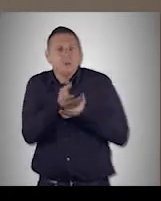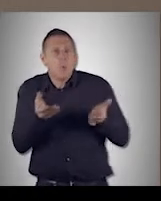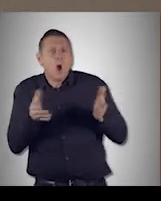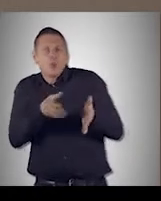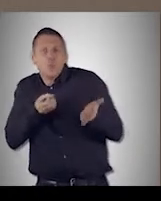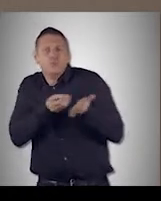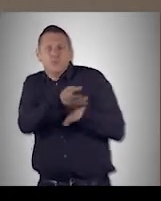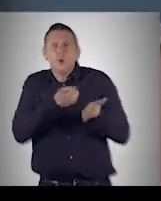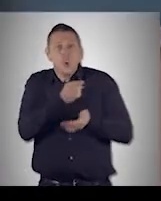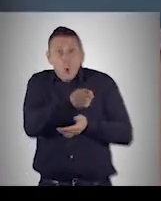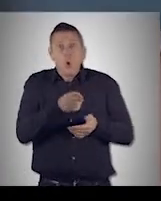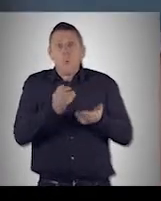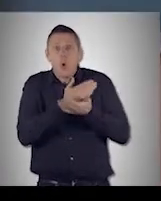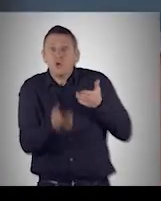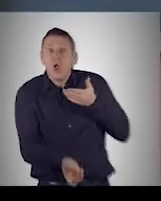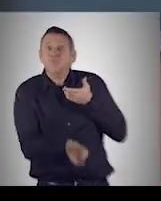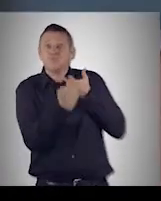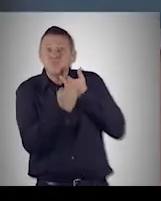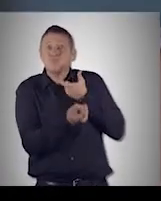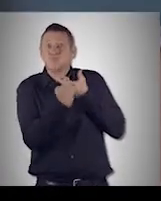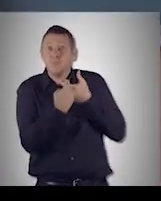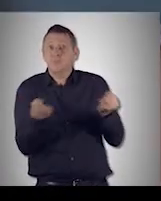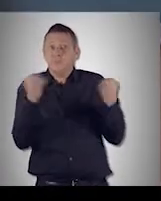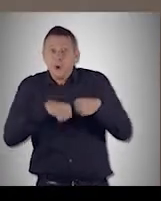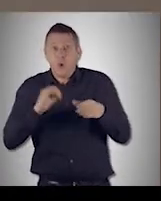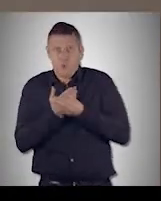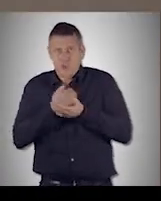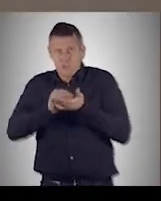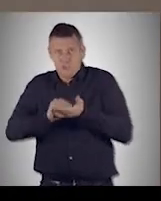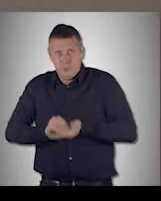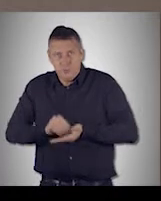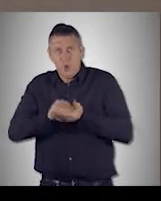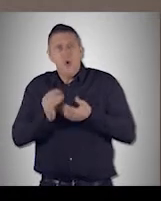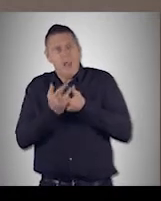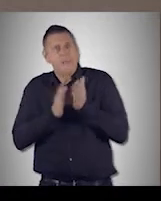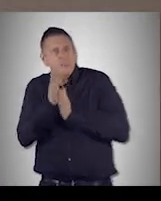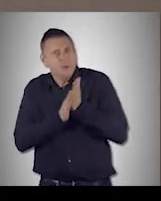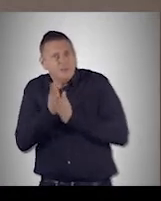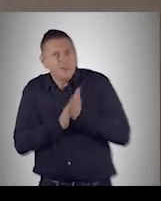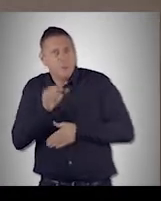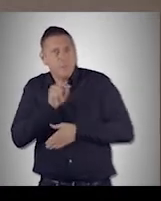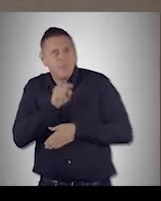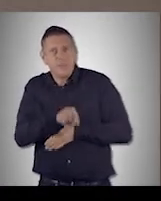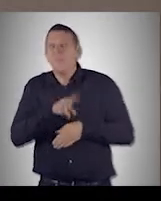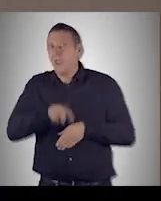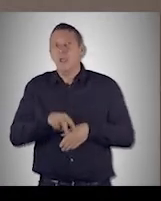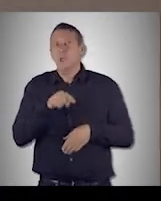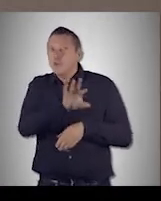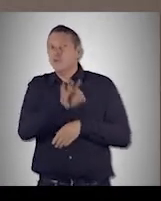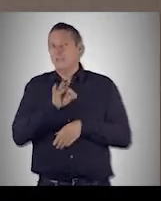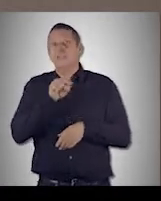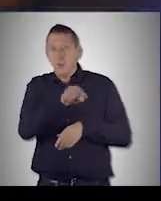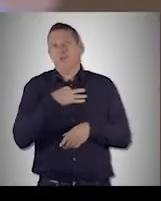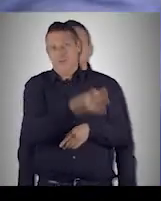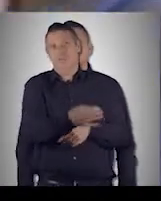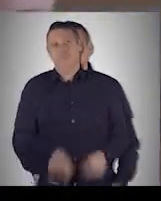ça, s'ils adhèrent au projet, nous leur demandons de construire un dossier avec notamment une lettre de motivation. Et en fait, c'est plus eux qui nous choisissent que